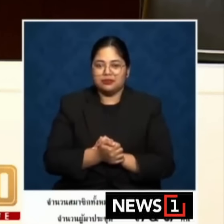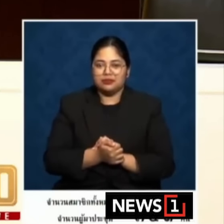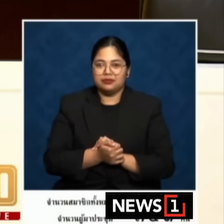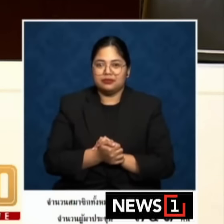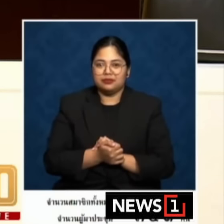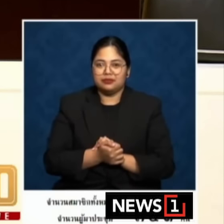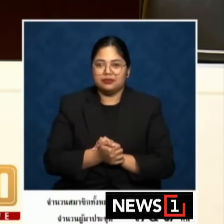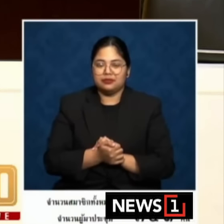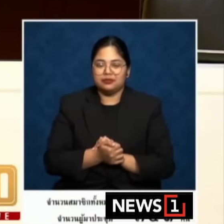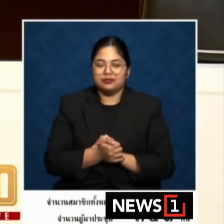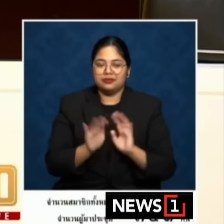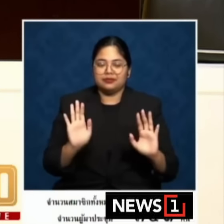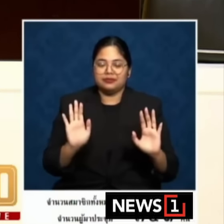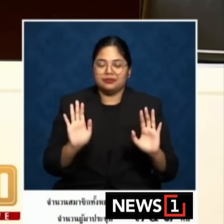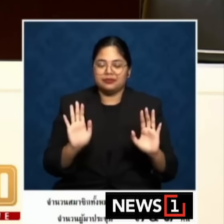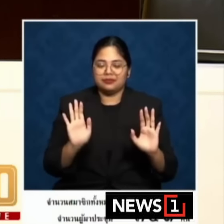ครับท่าน